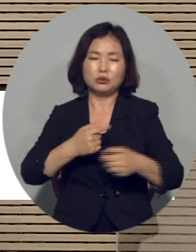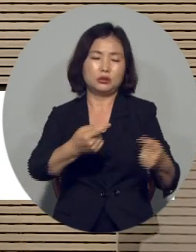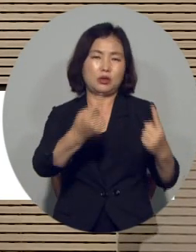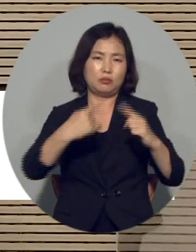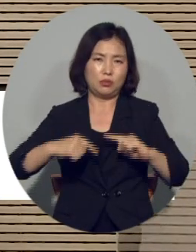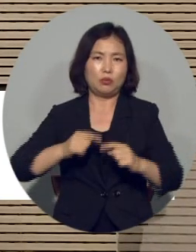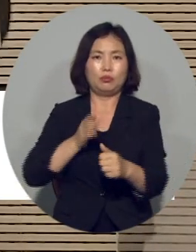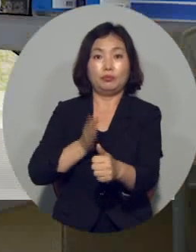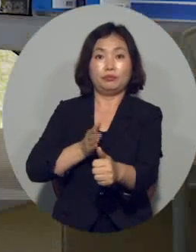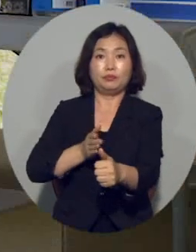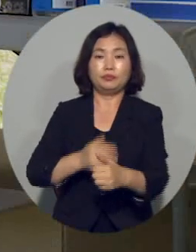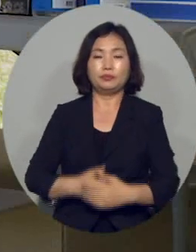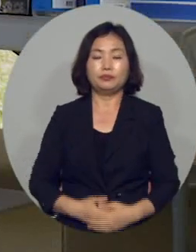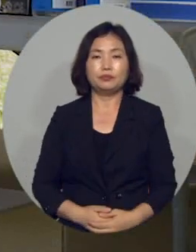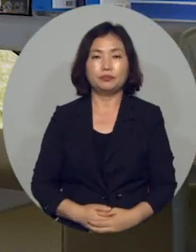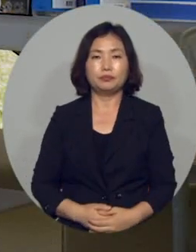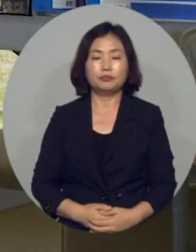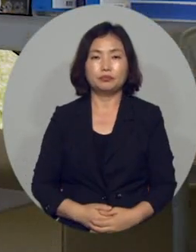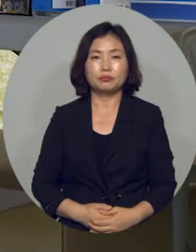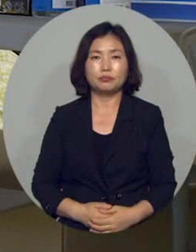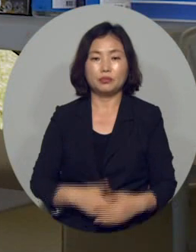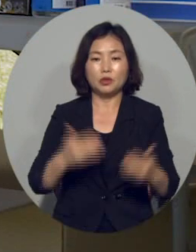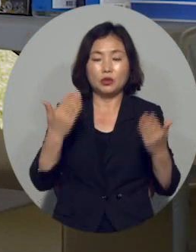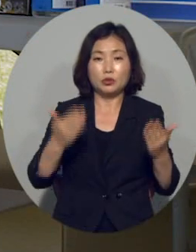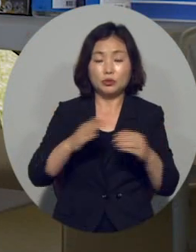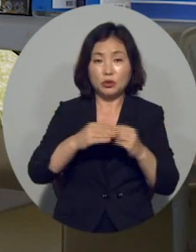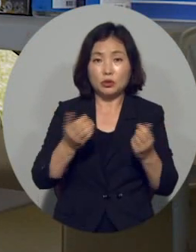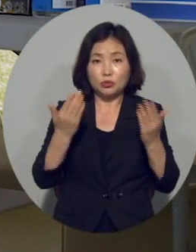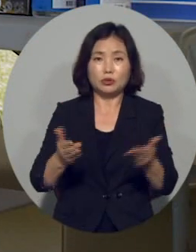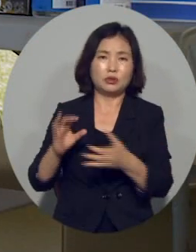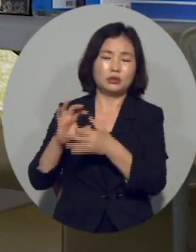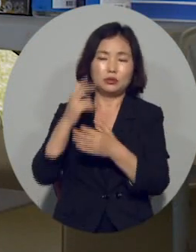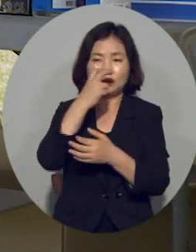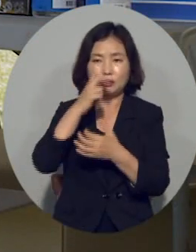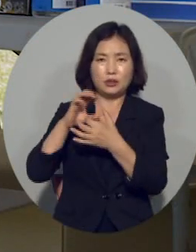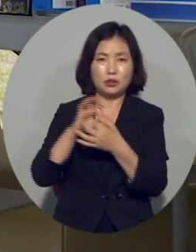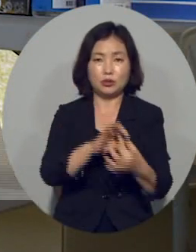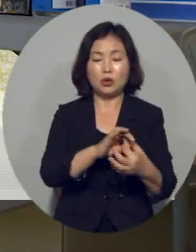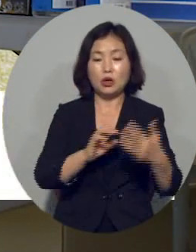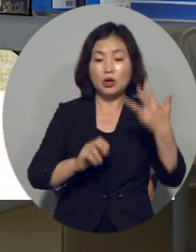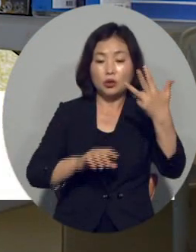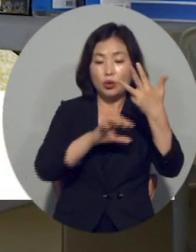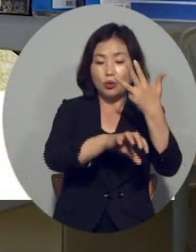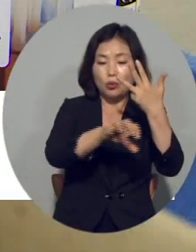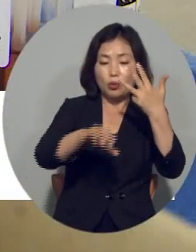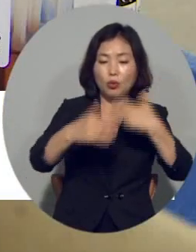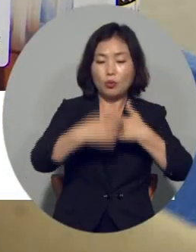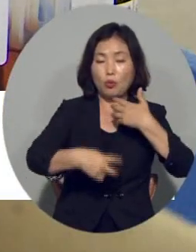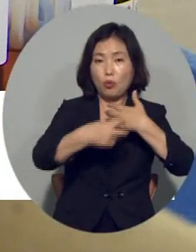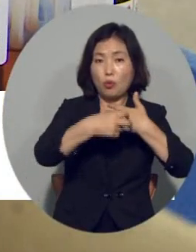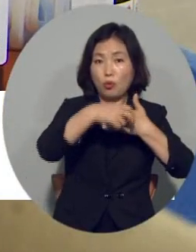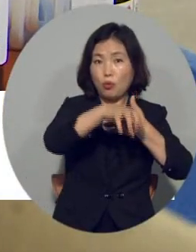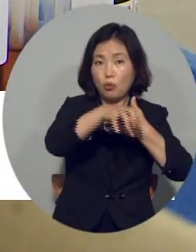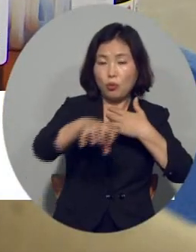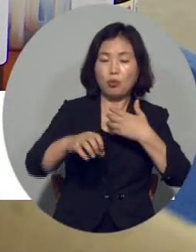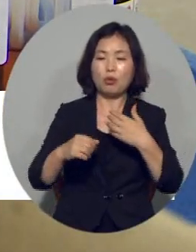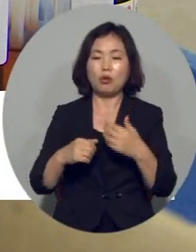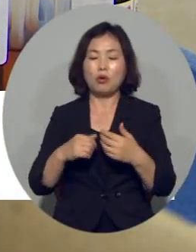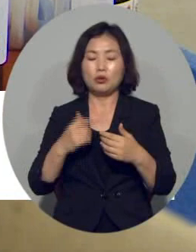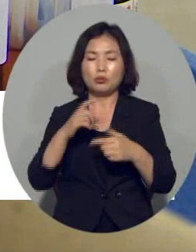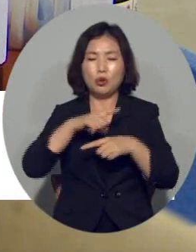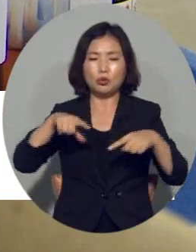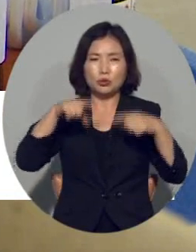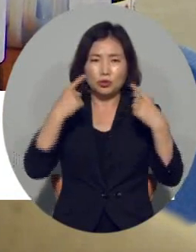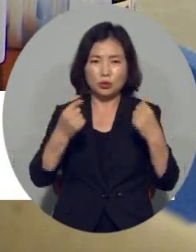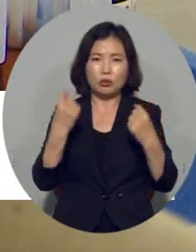부탁드립니다 연휴에도 방역을 휴지 않습니다 대구의 8개 구 군 보건소 선별 질러서 는 모두 평소처럼